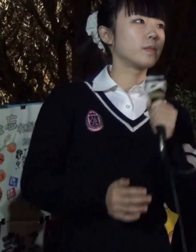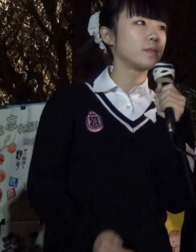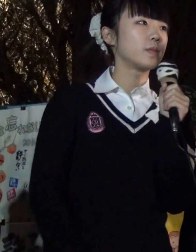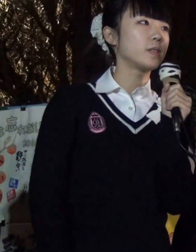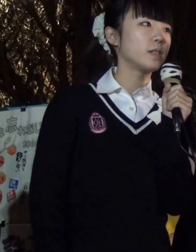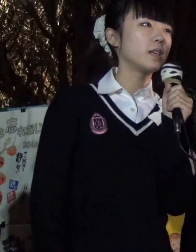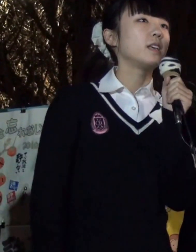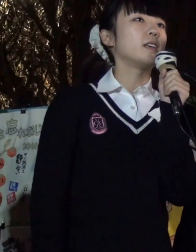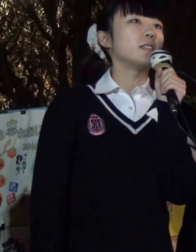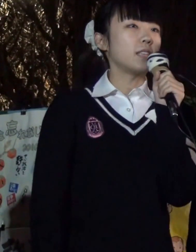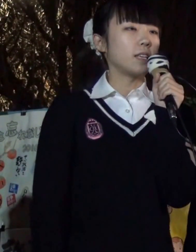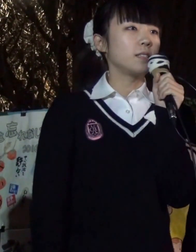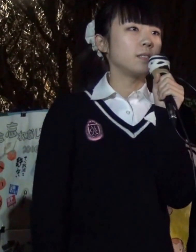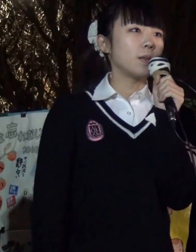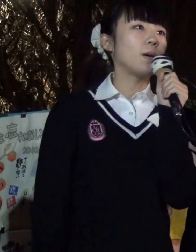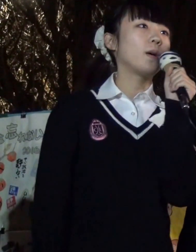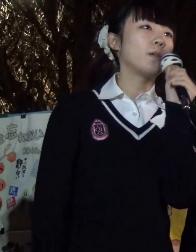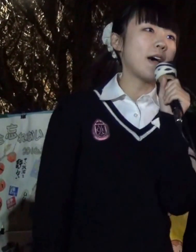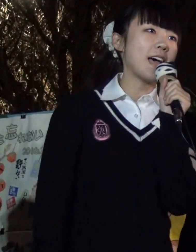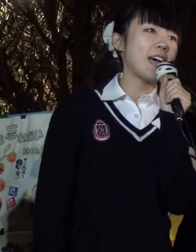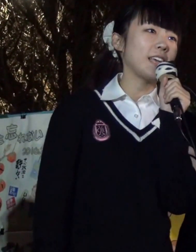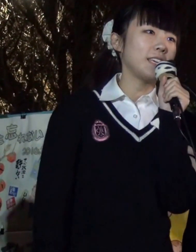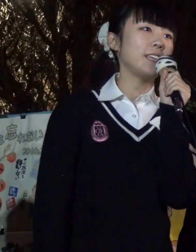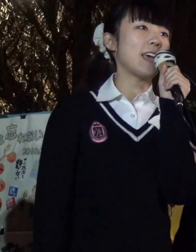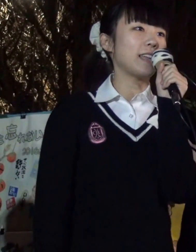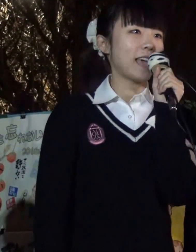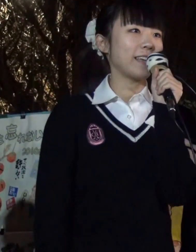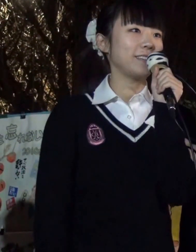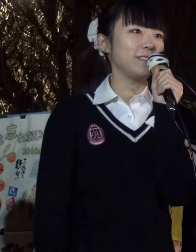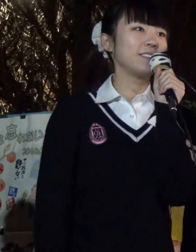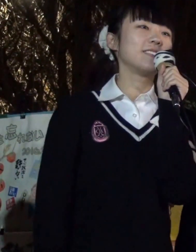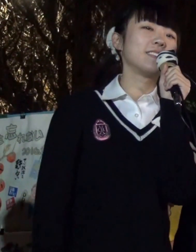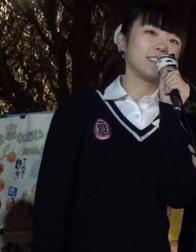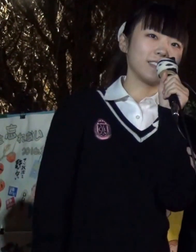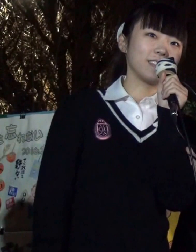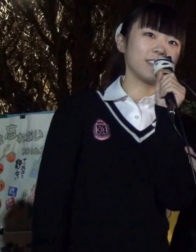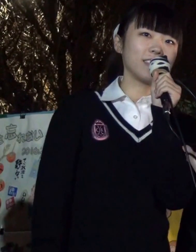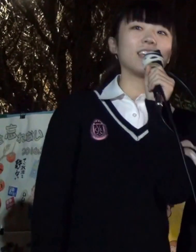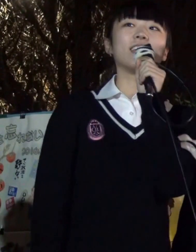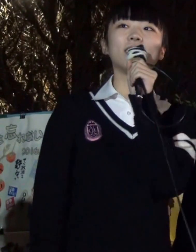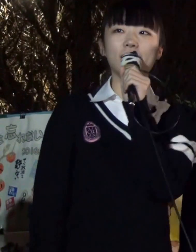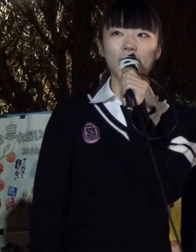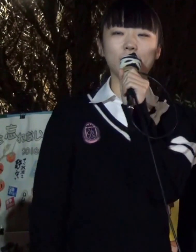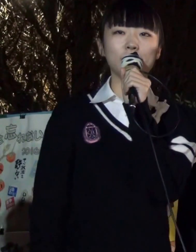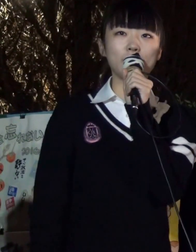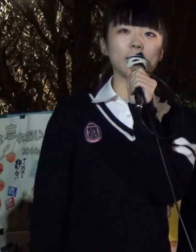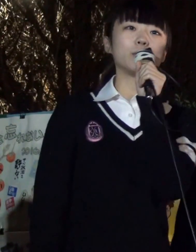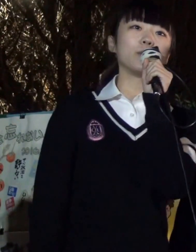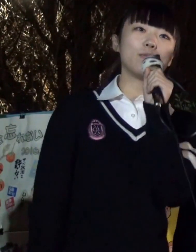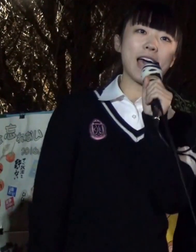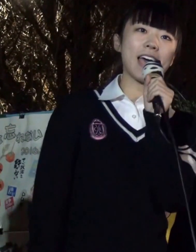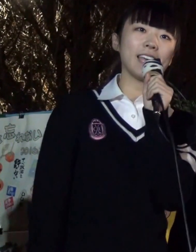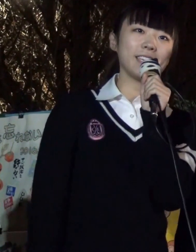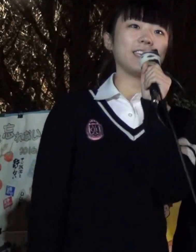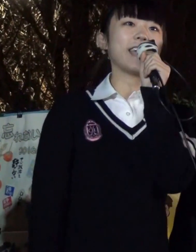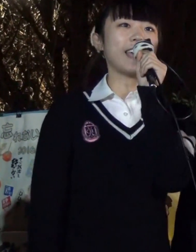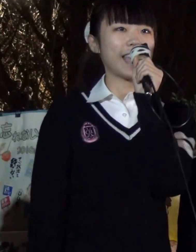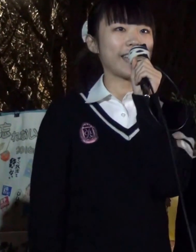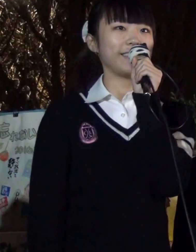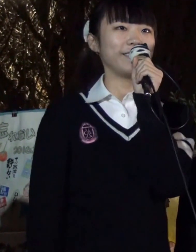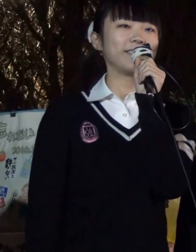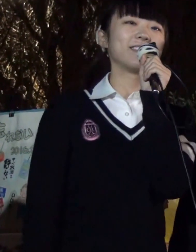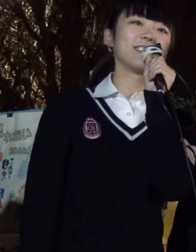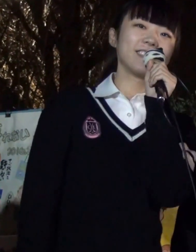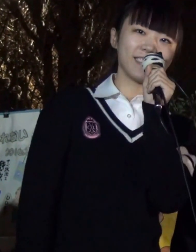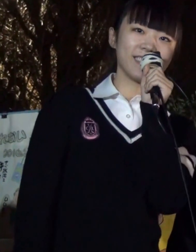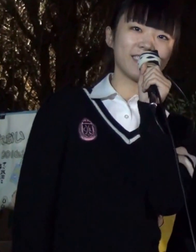争いのない世界、優しさのある社会、 罰はいらない